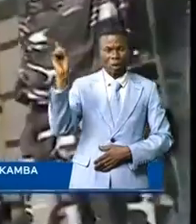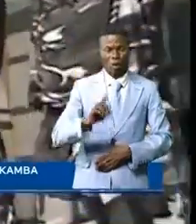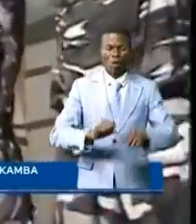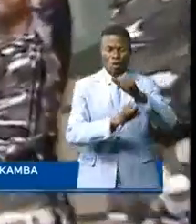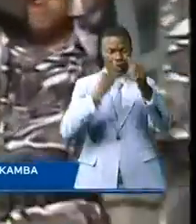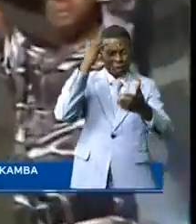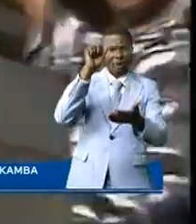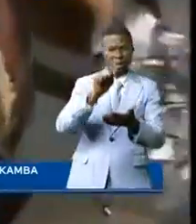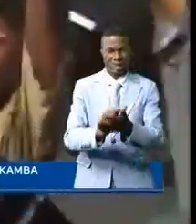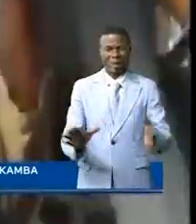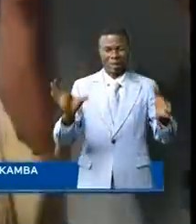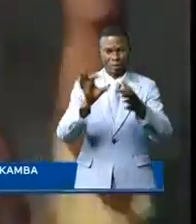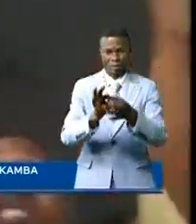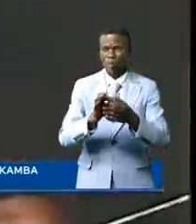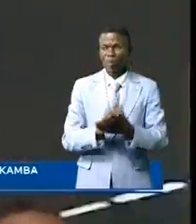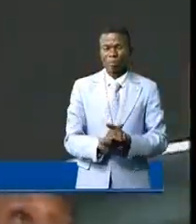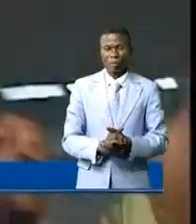cette réconciliation.